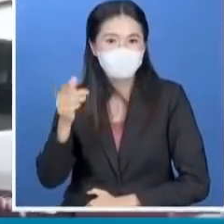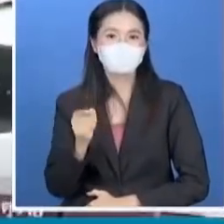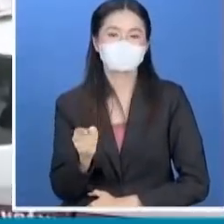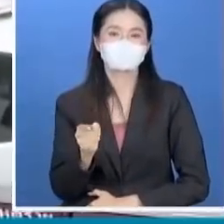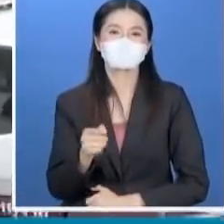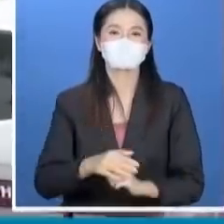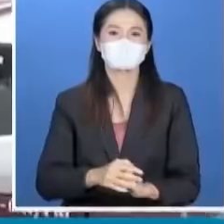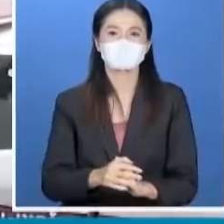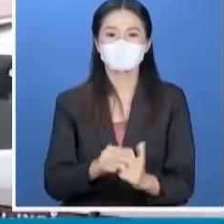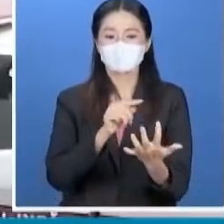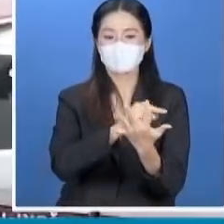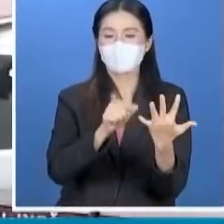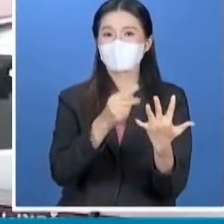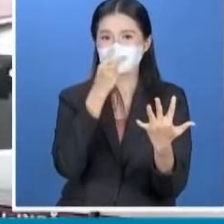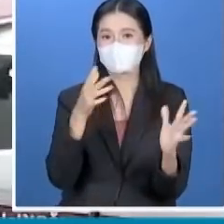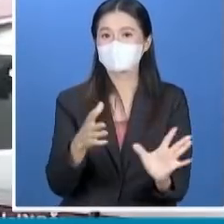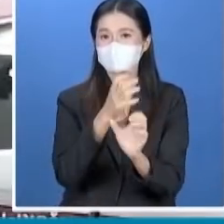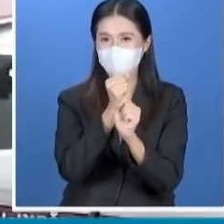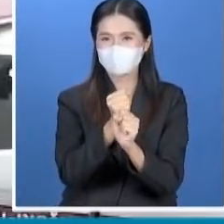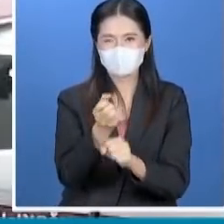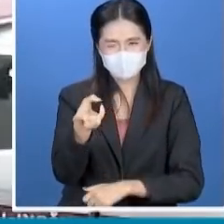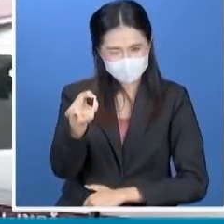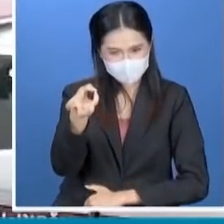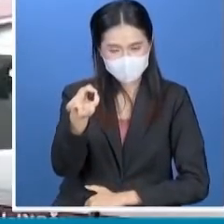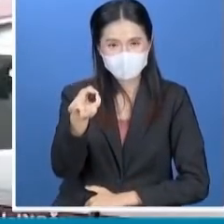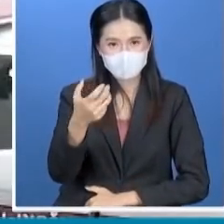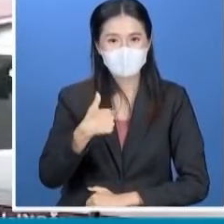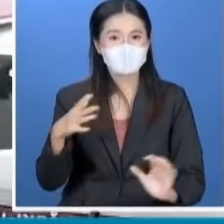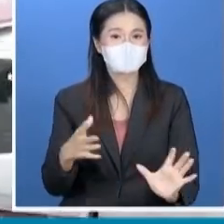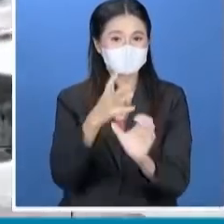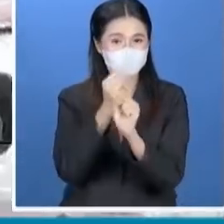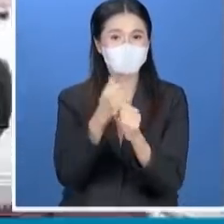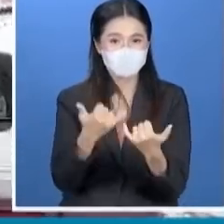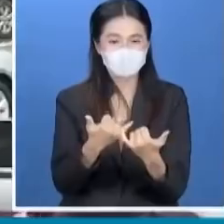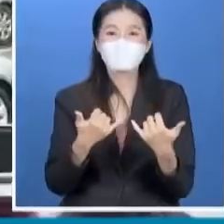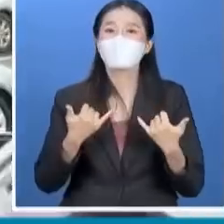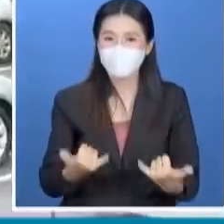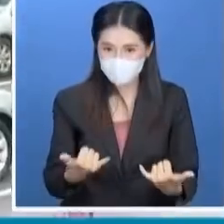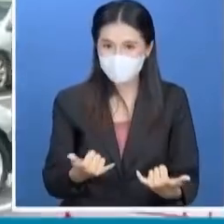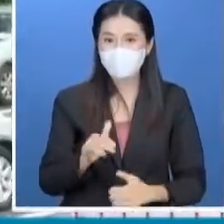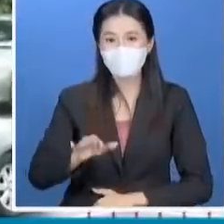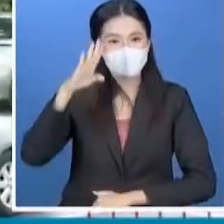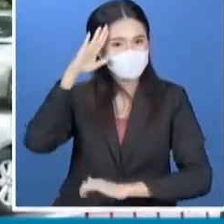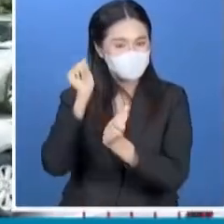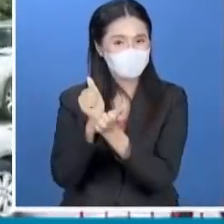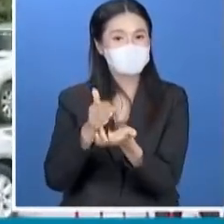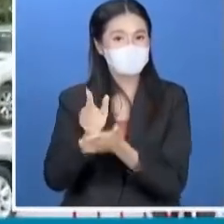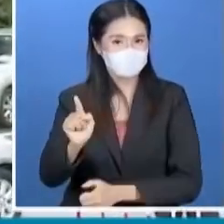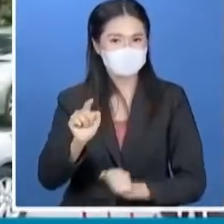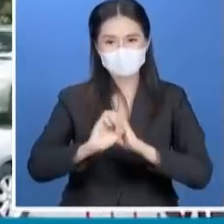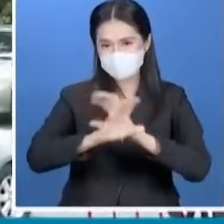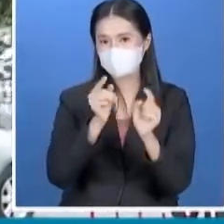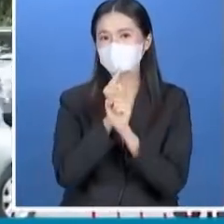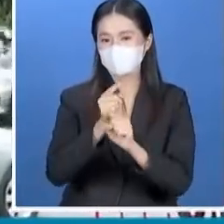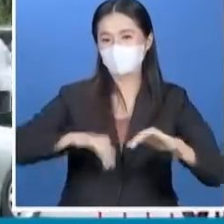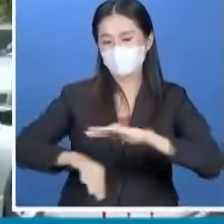คนเนี่ยนะครับถ้าดูขอสรุปสั้นๆนิดเดียวการสรุปสำนวนคดีวันนี้ของทางตำรวจชัดเจน